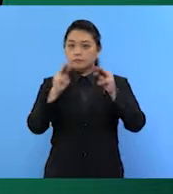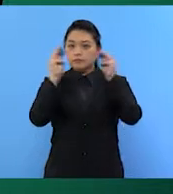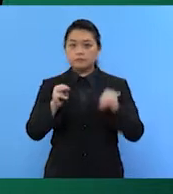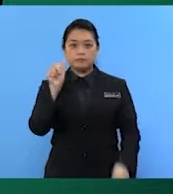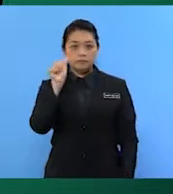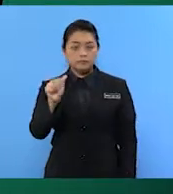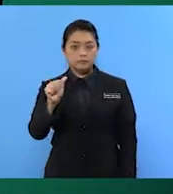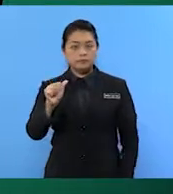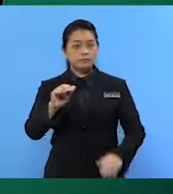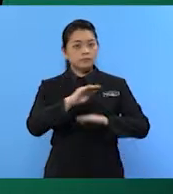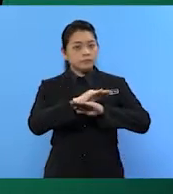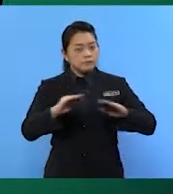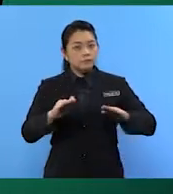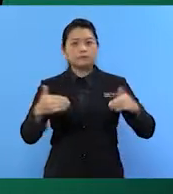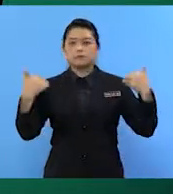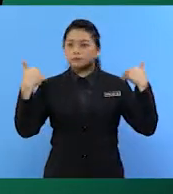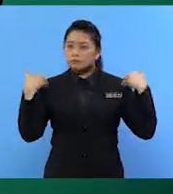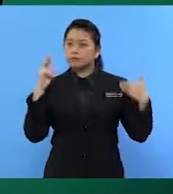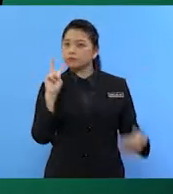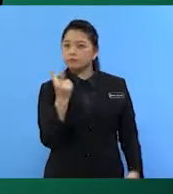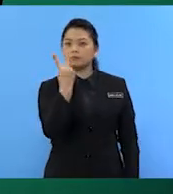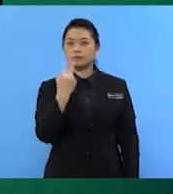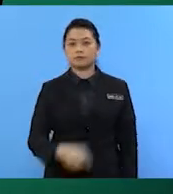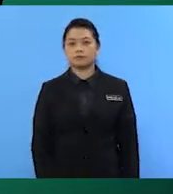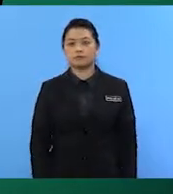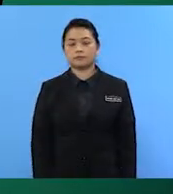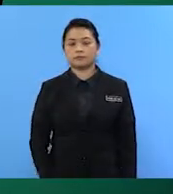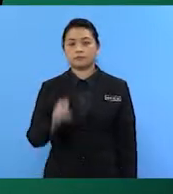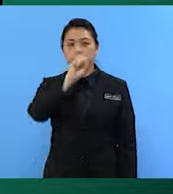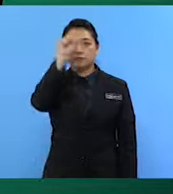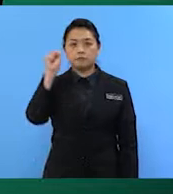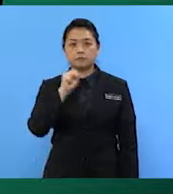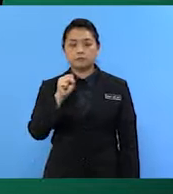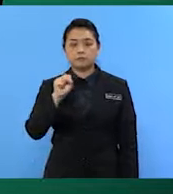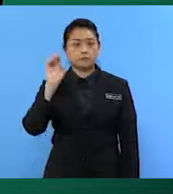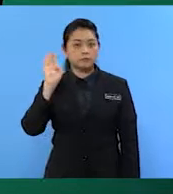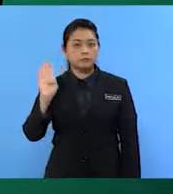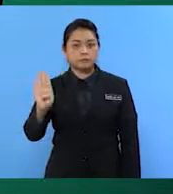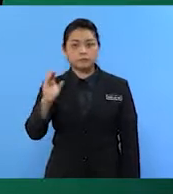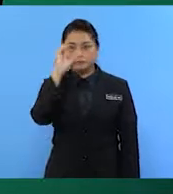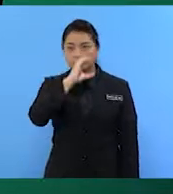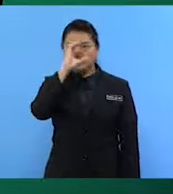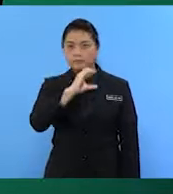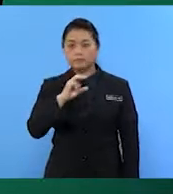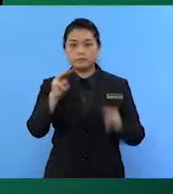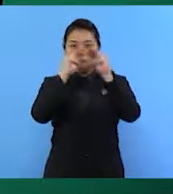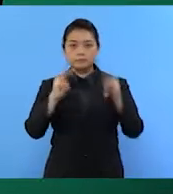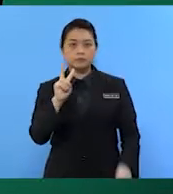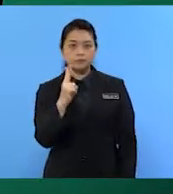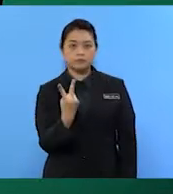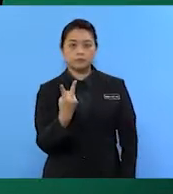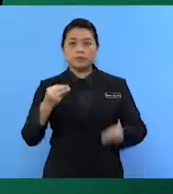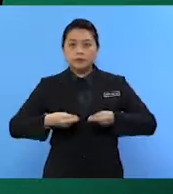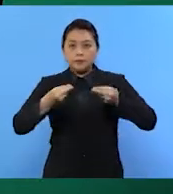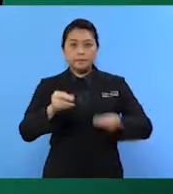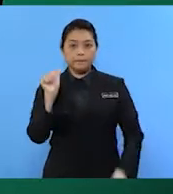A tidak mempunyai songsangan. Soalan B, cari matriks songsangan